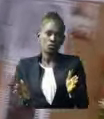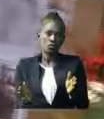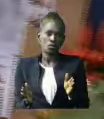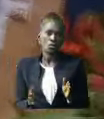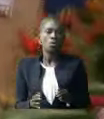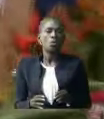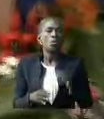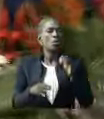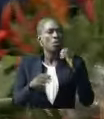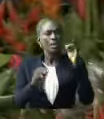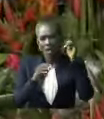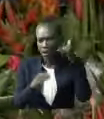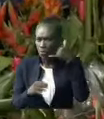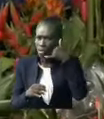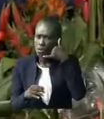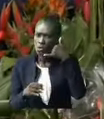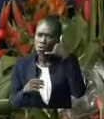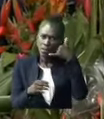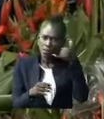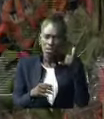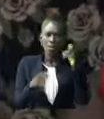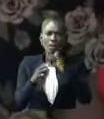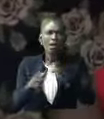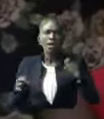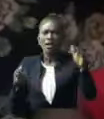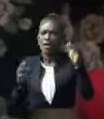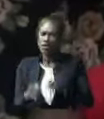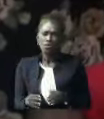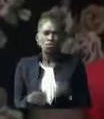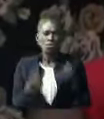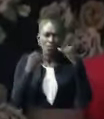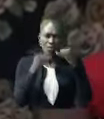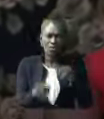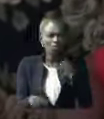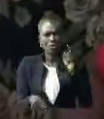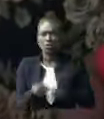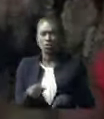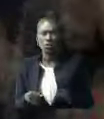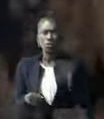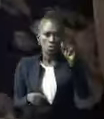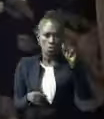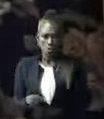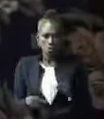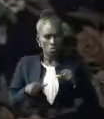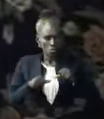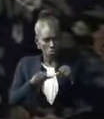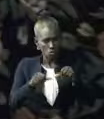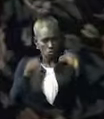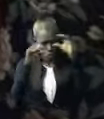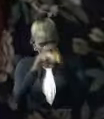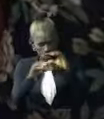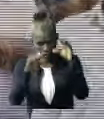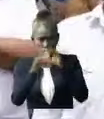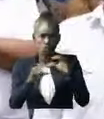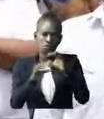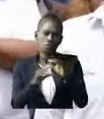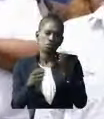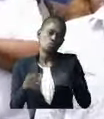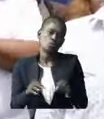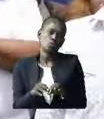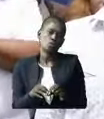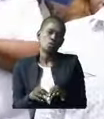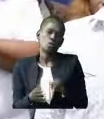qui ne confirment pas. Interpol ne confirme pas. La marine marchande ne confirme pas. Donc, on va continuer à rechercher. Voilà ce que je voulais vous